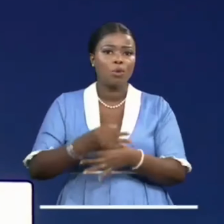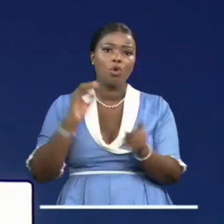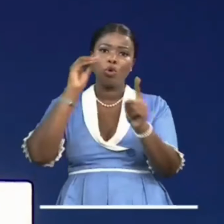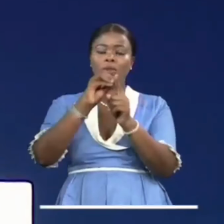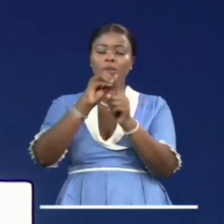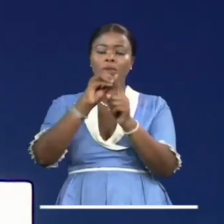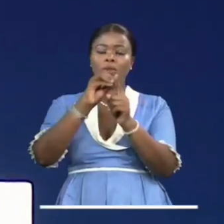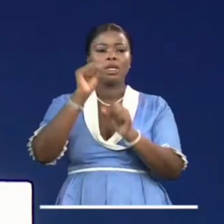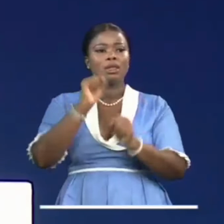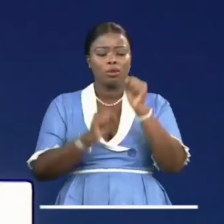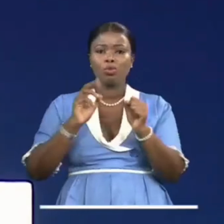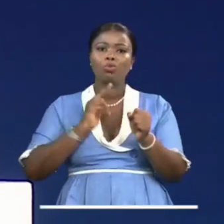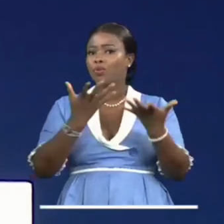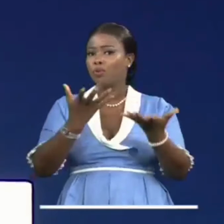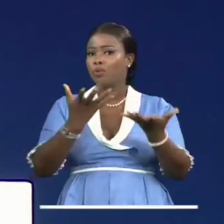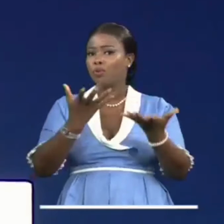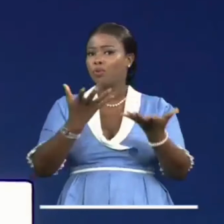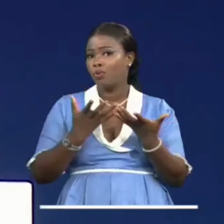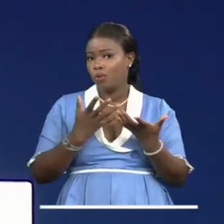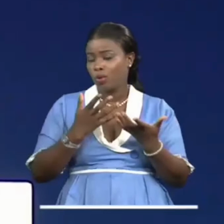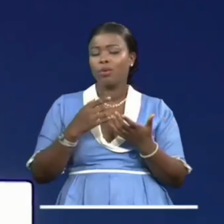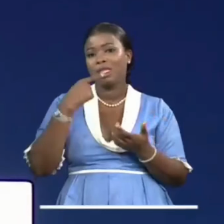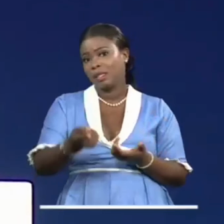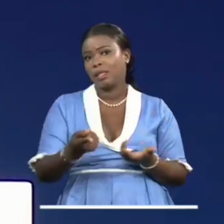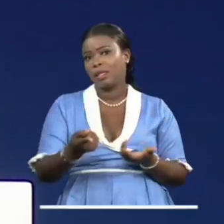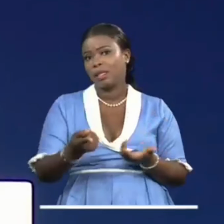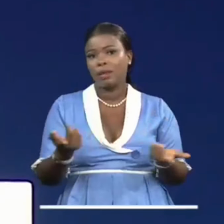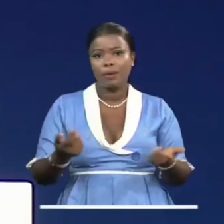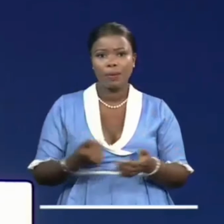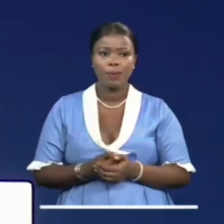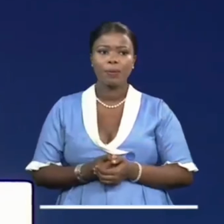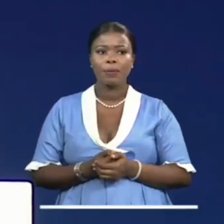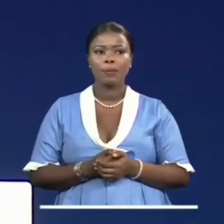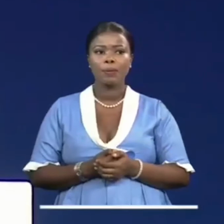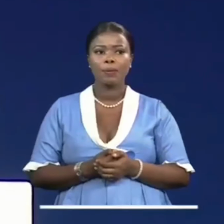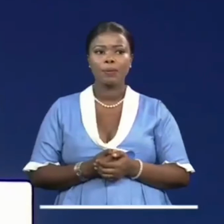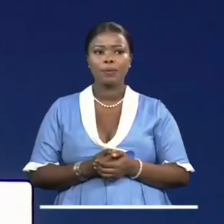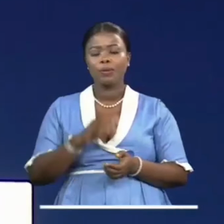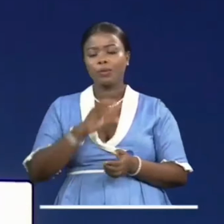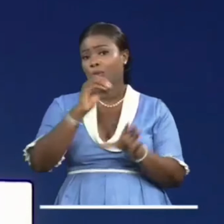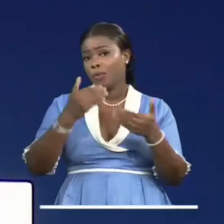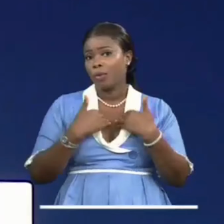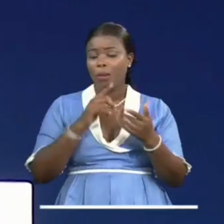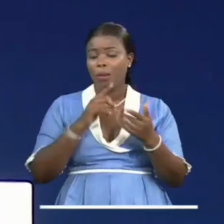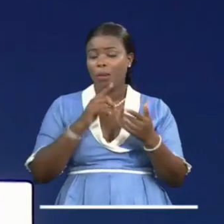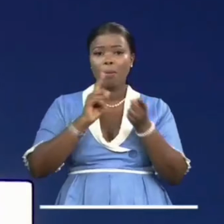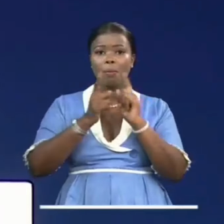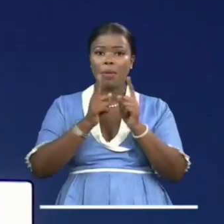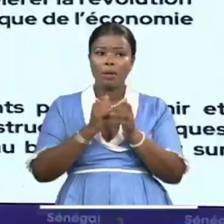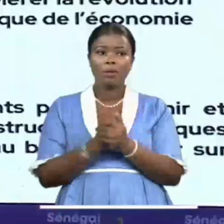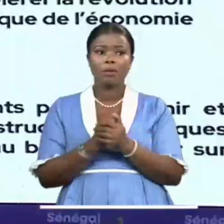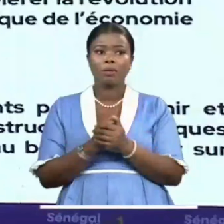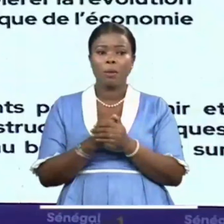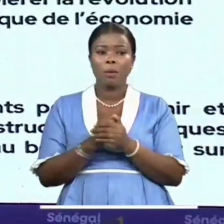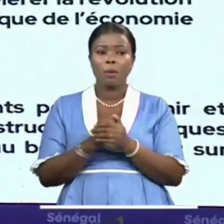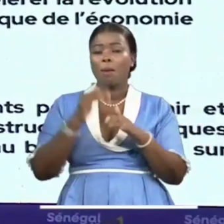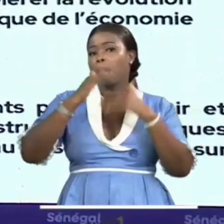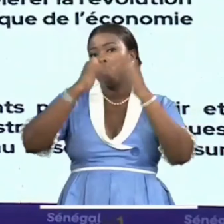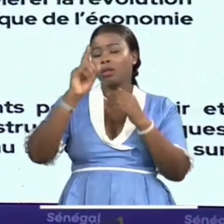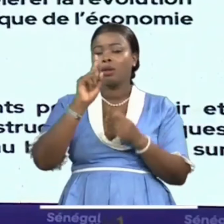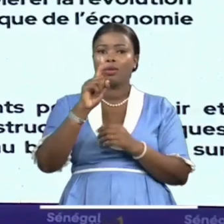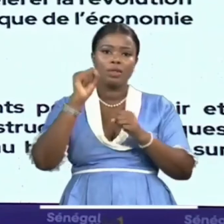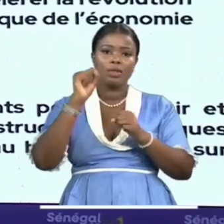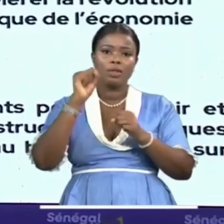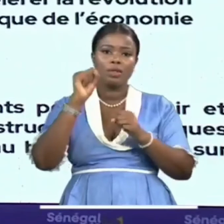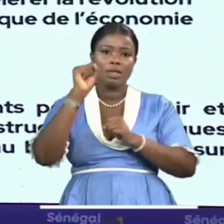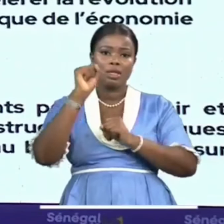que nous comptons vraiment adresser on en a parlé tout à l'heure dans le défi les 5 objectif stratégique c'est de bâtir un système de recherche